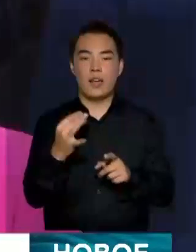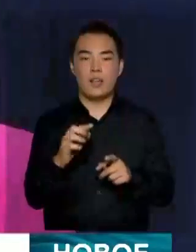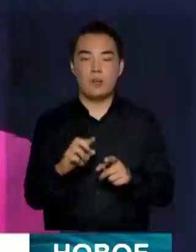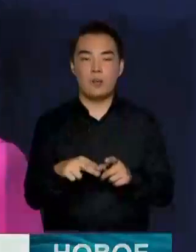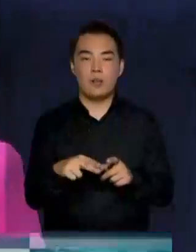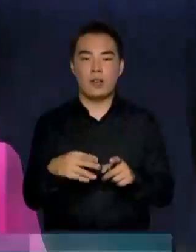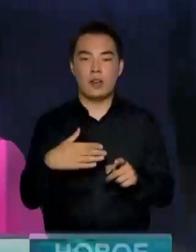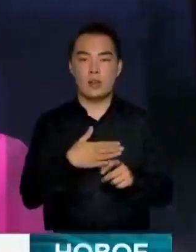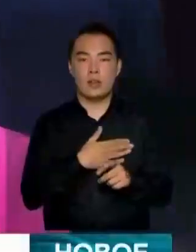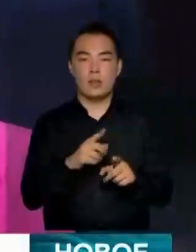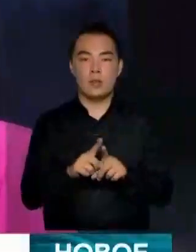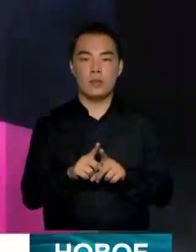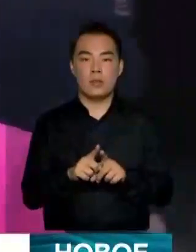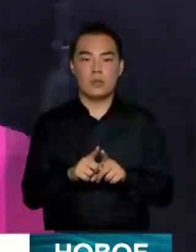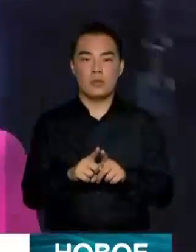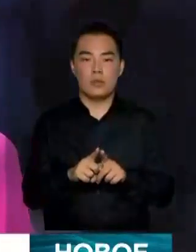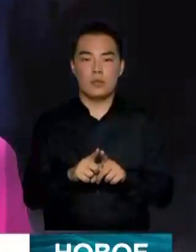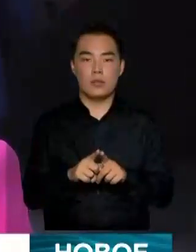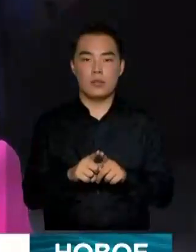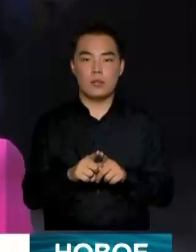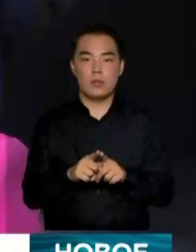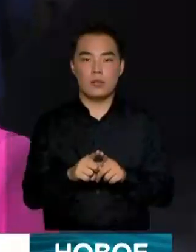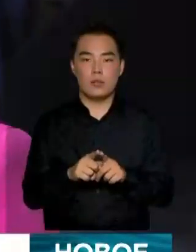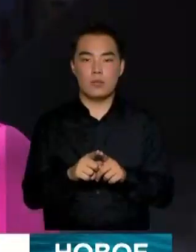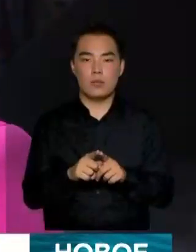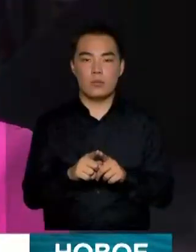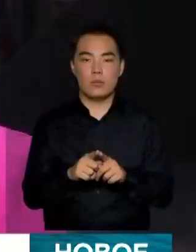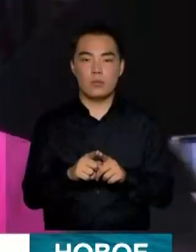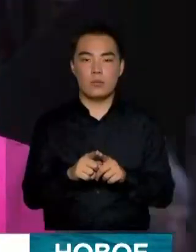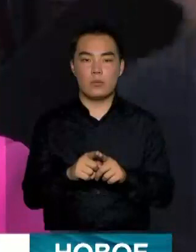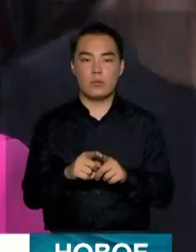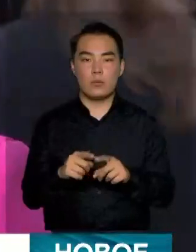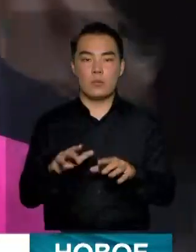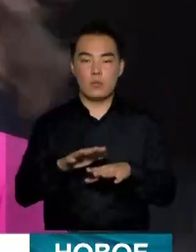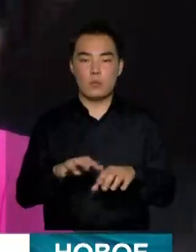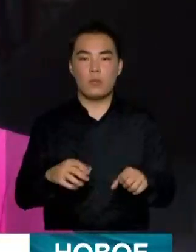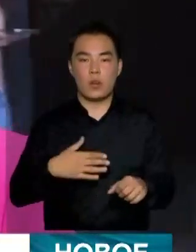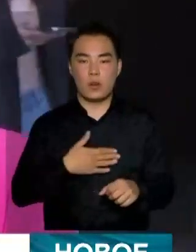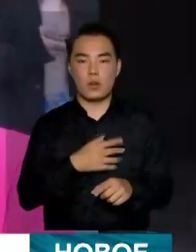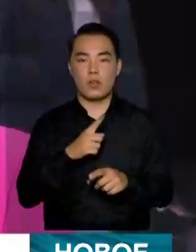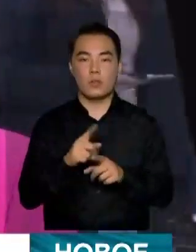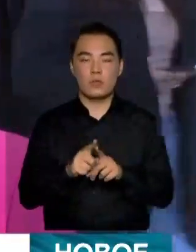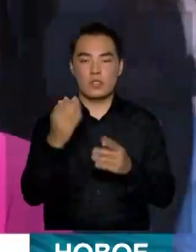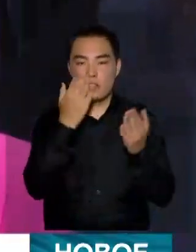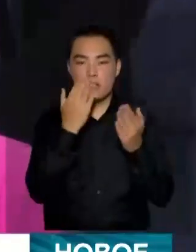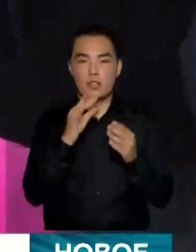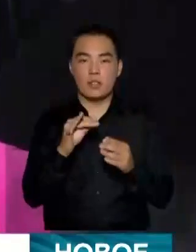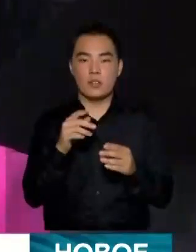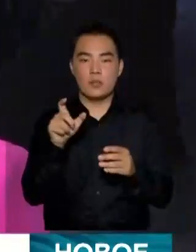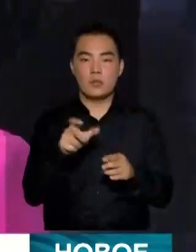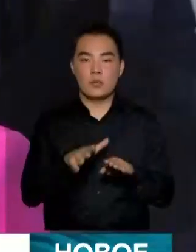И на этом хайпе манипулировать зрителями, слушателями и читателями. Поэтому, мне